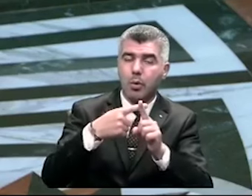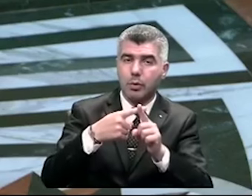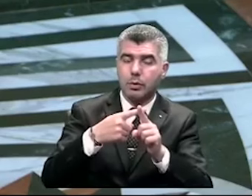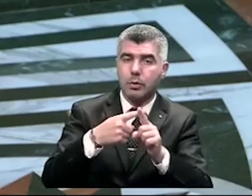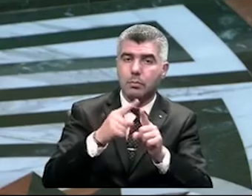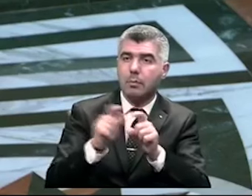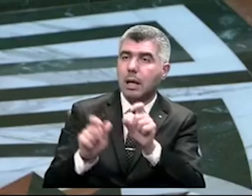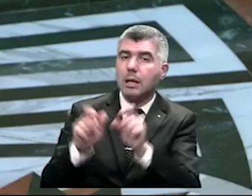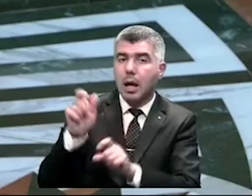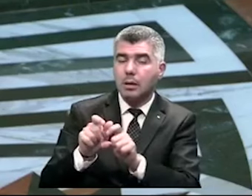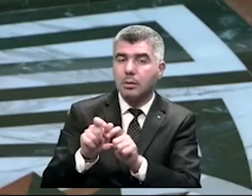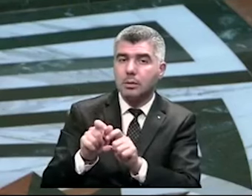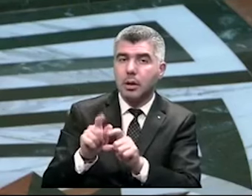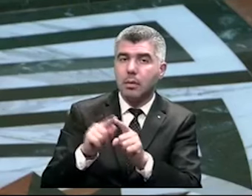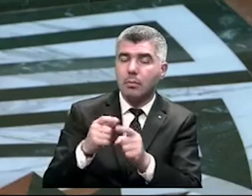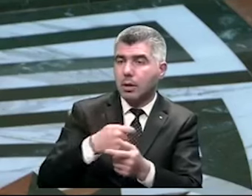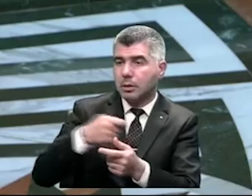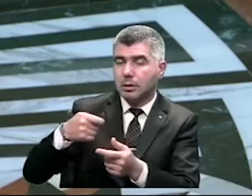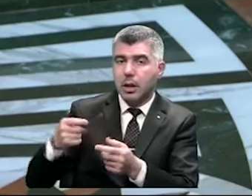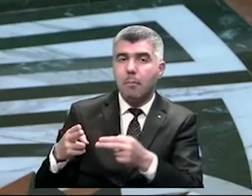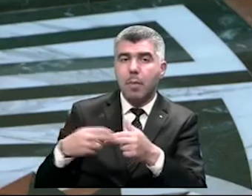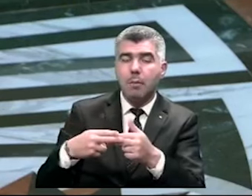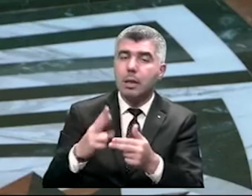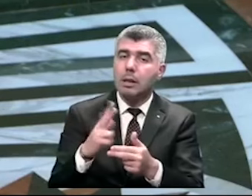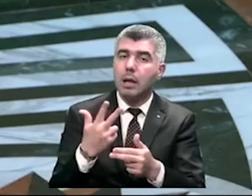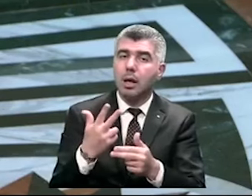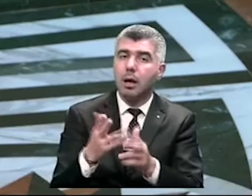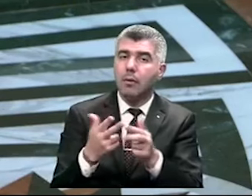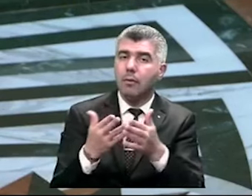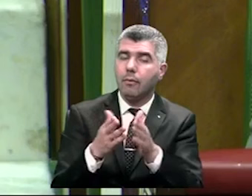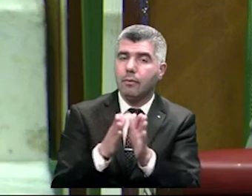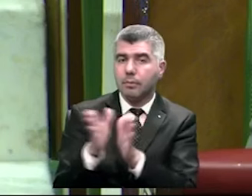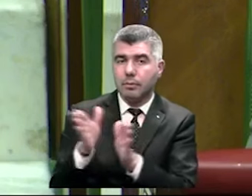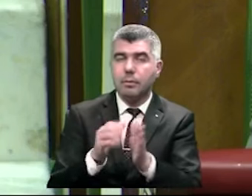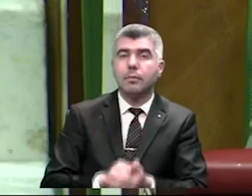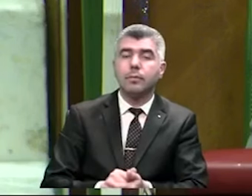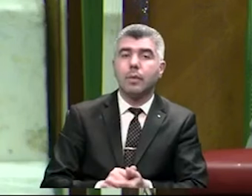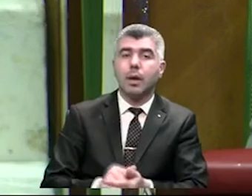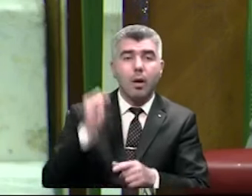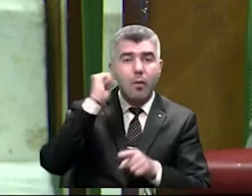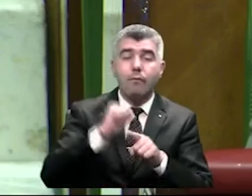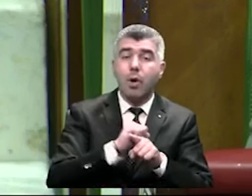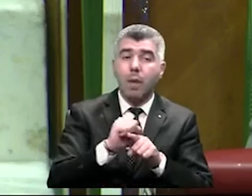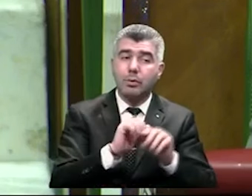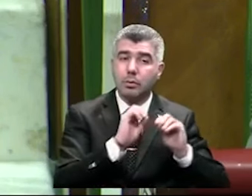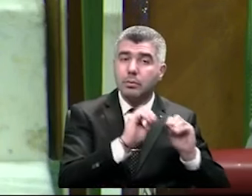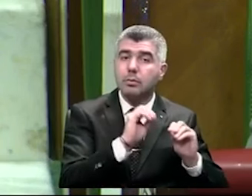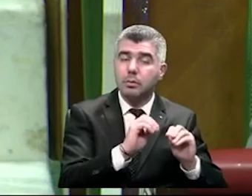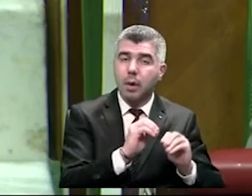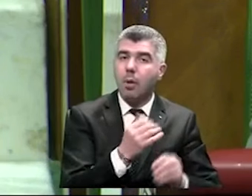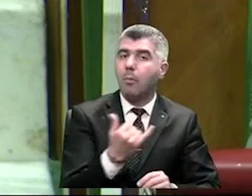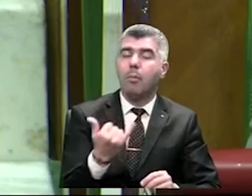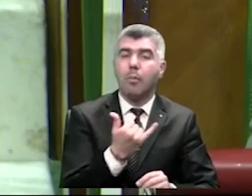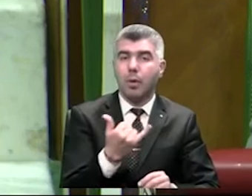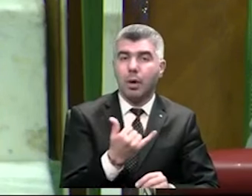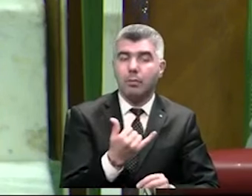العايل البشري والعميل البشري تمكننا ندخل له ثلاثه ديال الابواب الباب الاول هو جوده التكوين وه هذا فاش داخل هشي